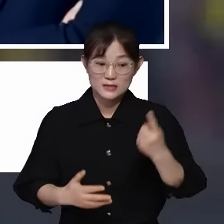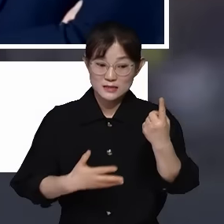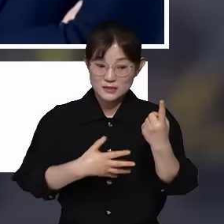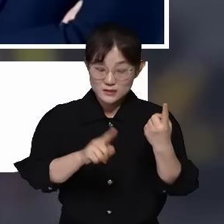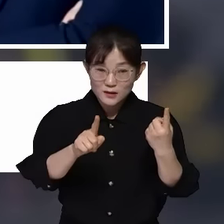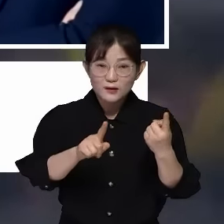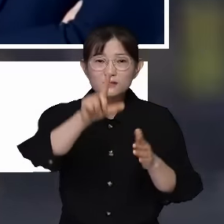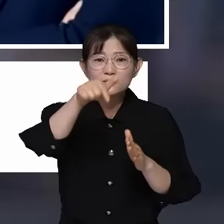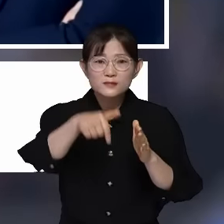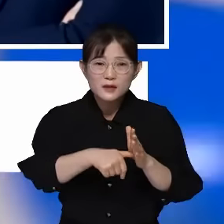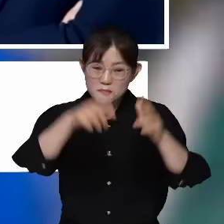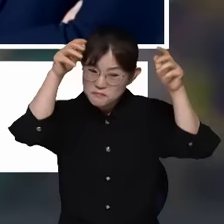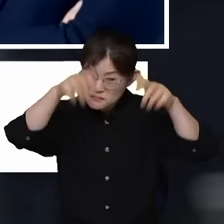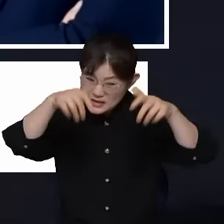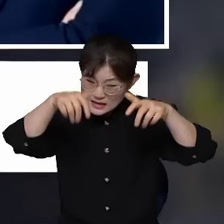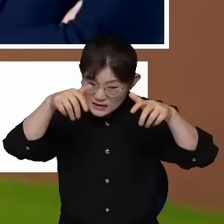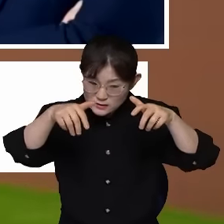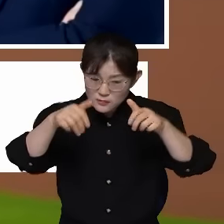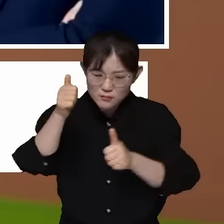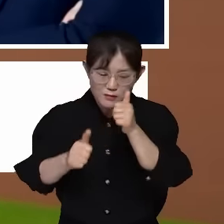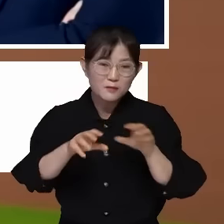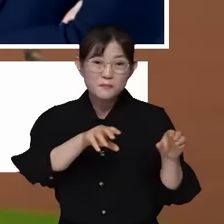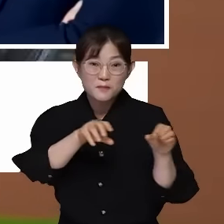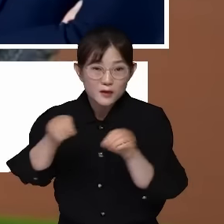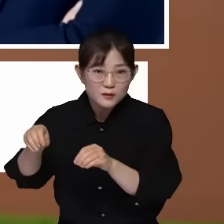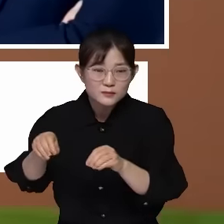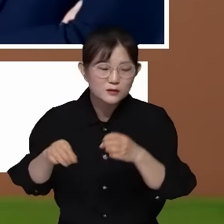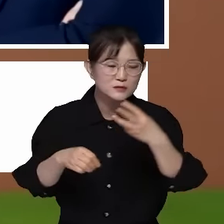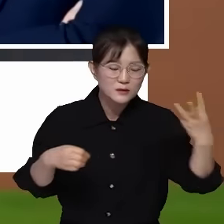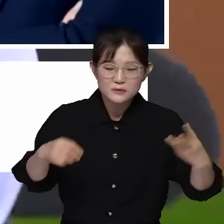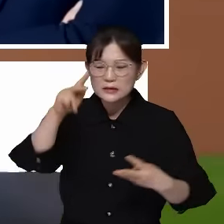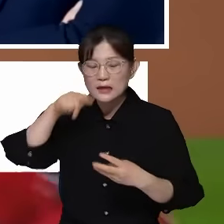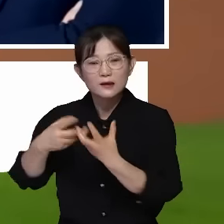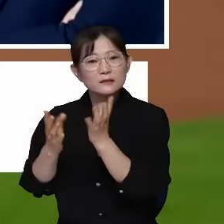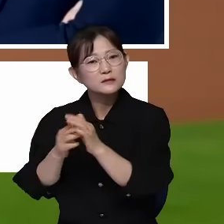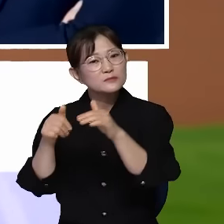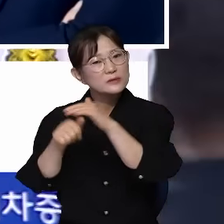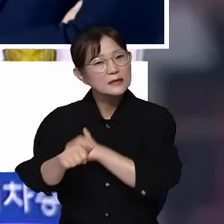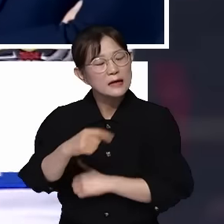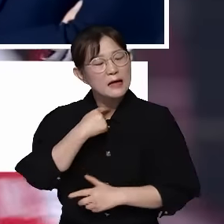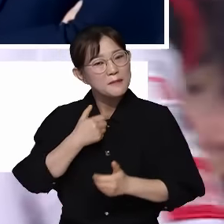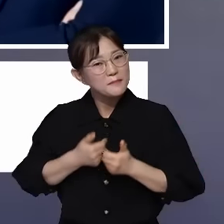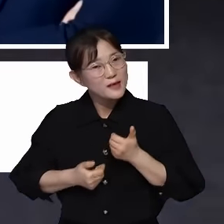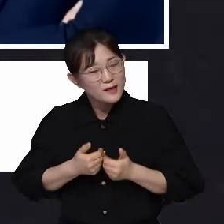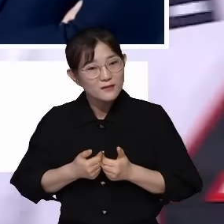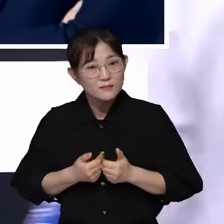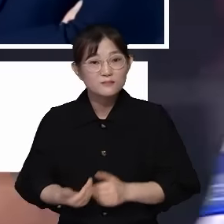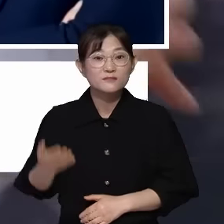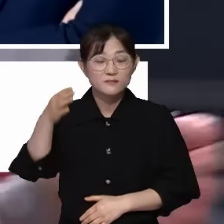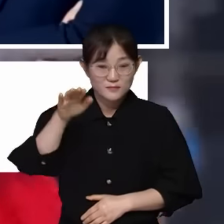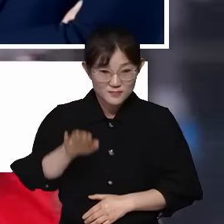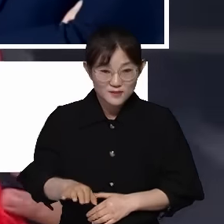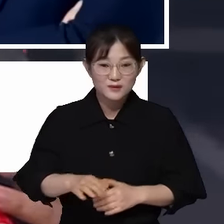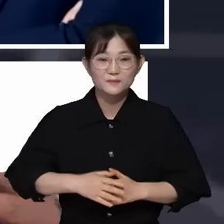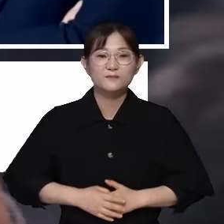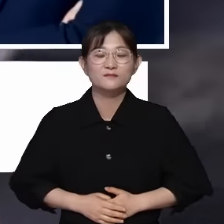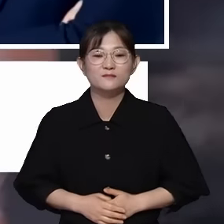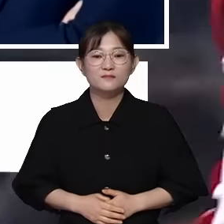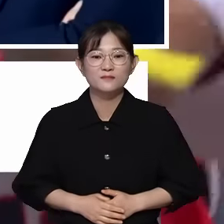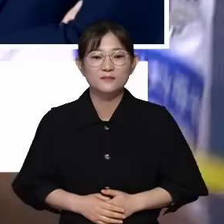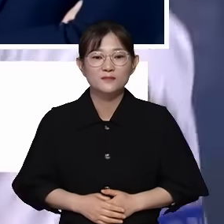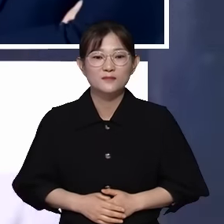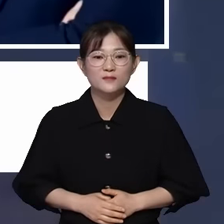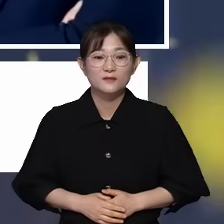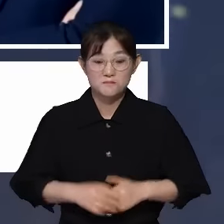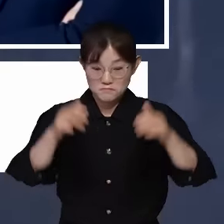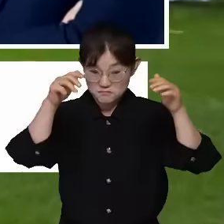1차전이 묘하게 그렇게 되면서 양쪽 선수들이 다 찜찜함이 생기는 그런 경우가 돼버렸던 거죠. 근데 사실은 정상적으로